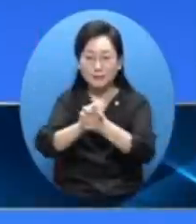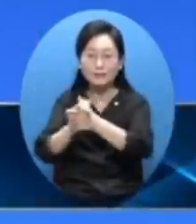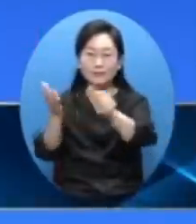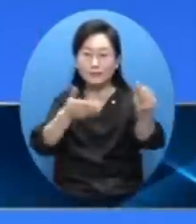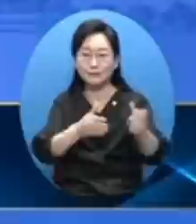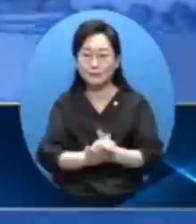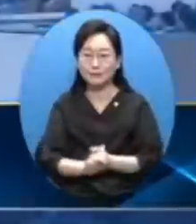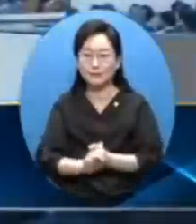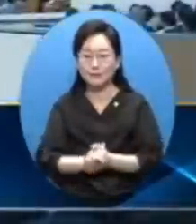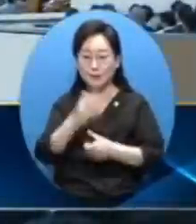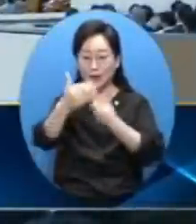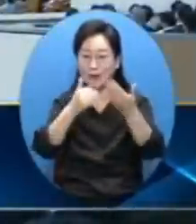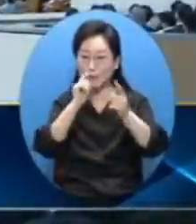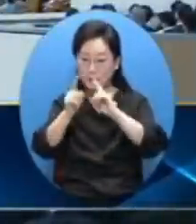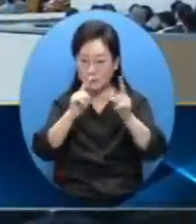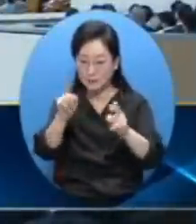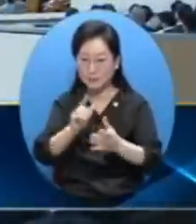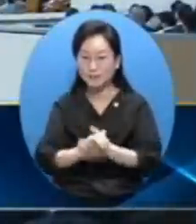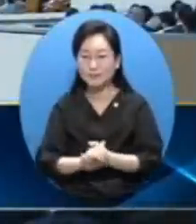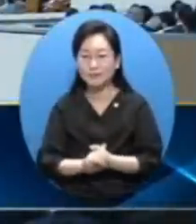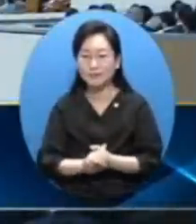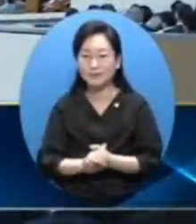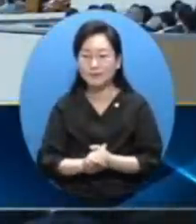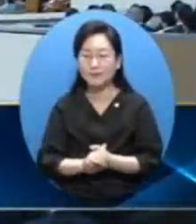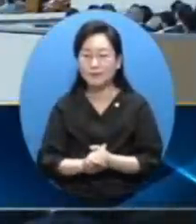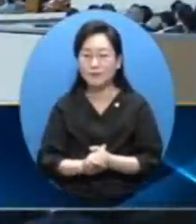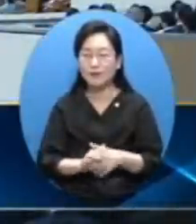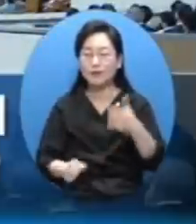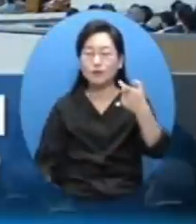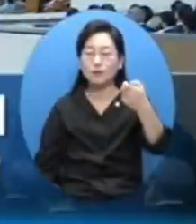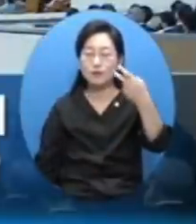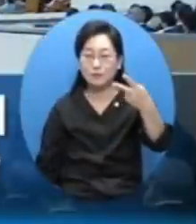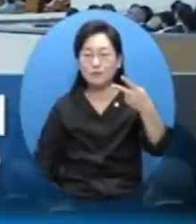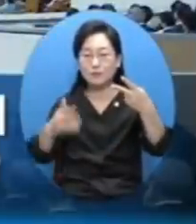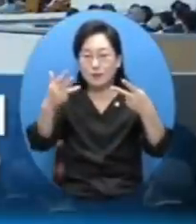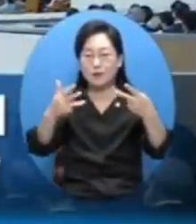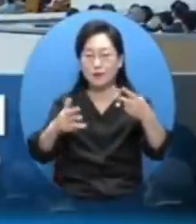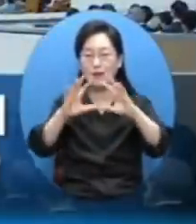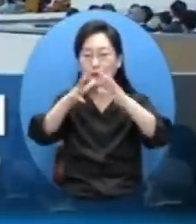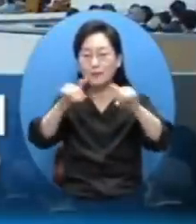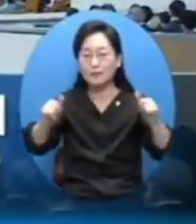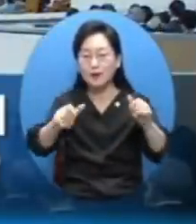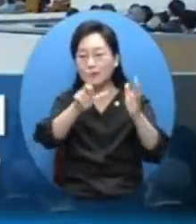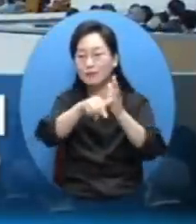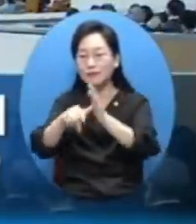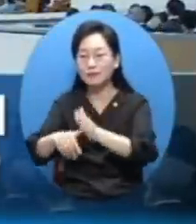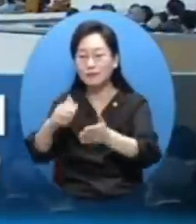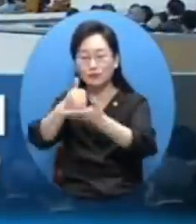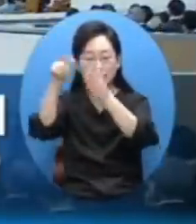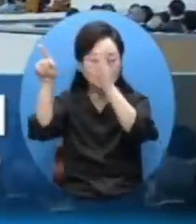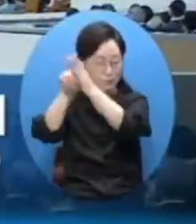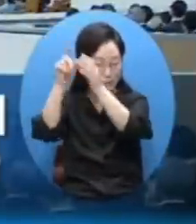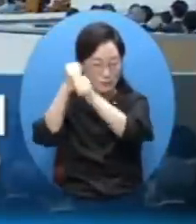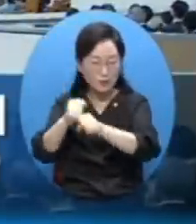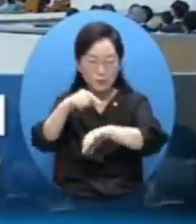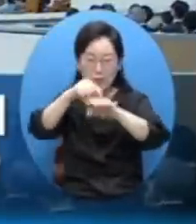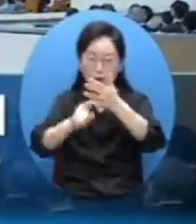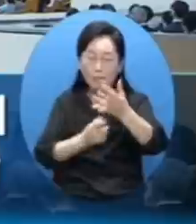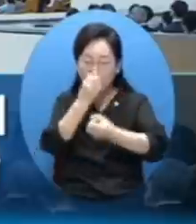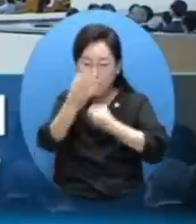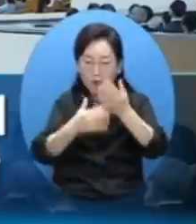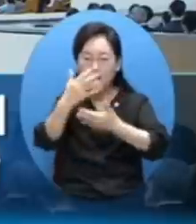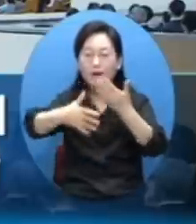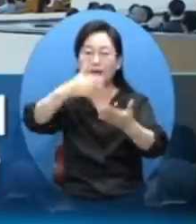것입니다 성경을 말씀합니다 62편 8절에 백성들아 시시로 그를 의지하고 그의 앞에 마음을 토하라